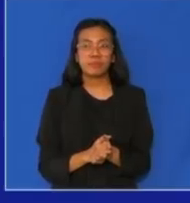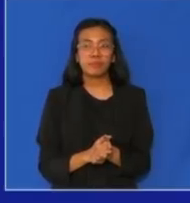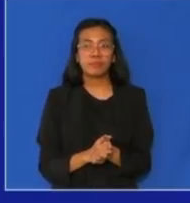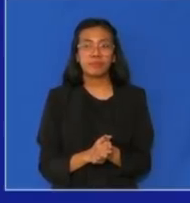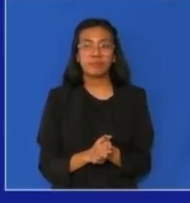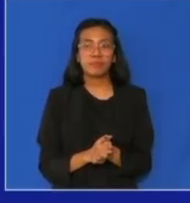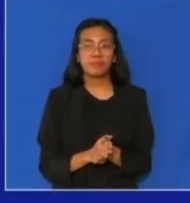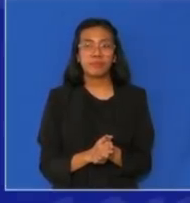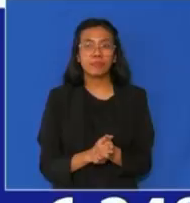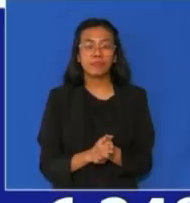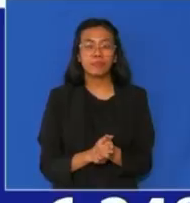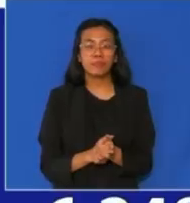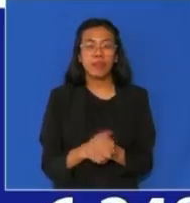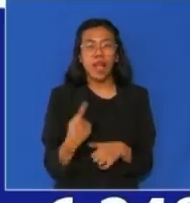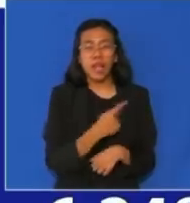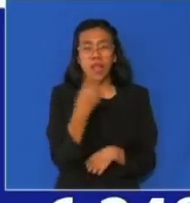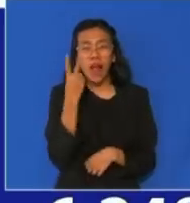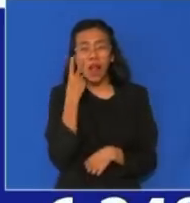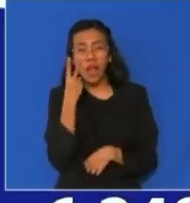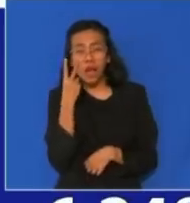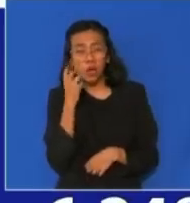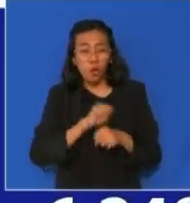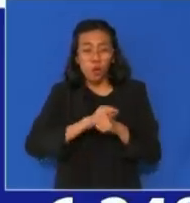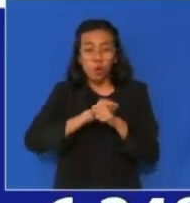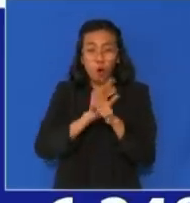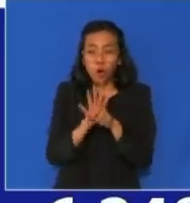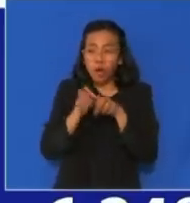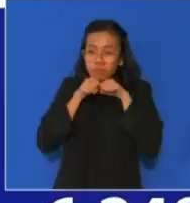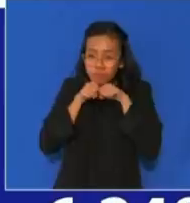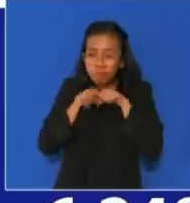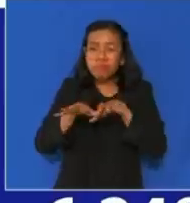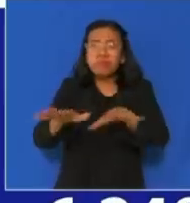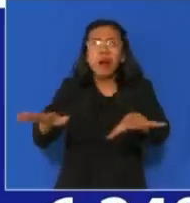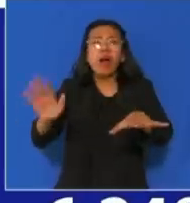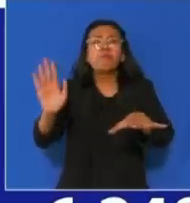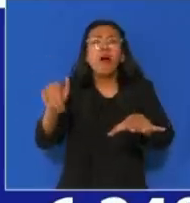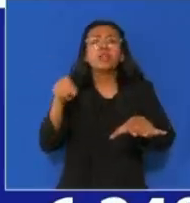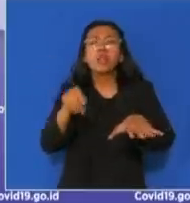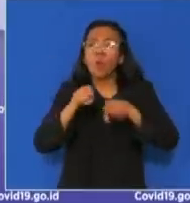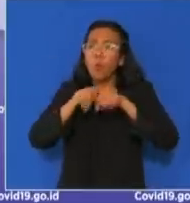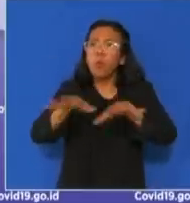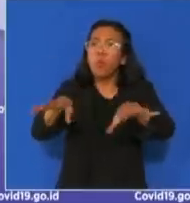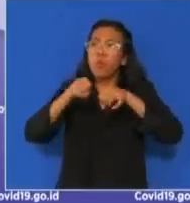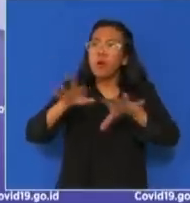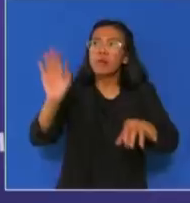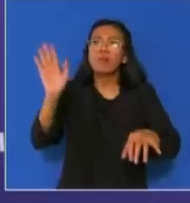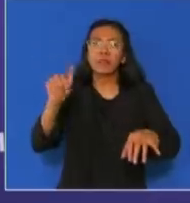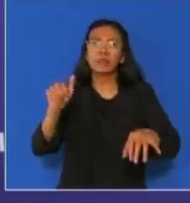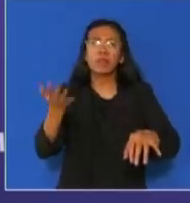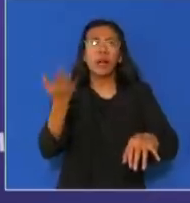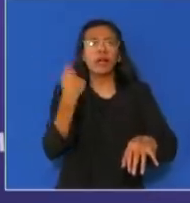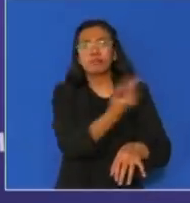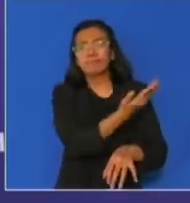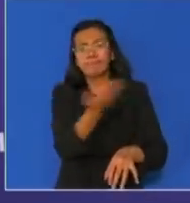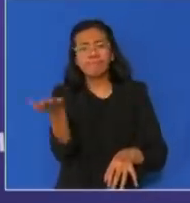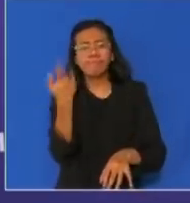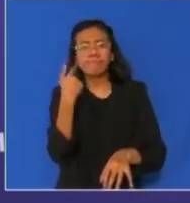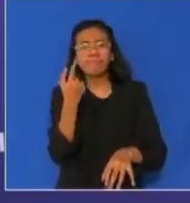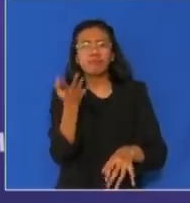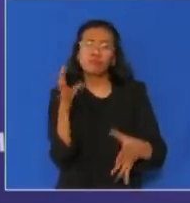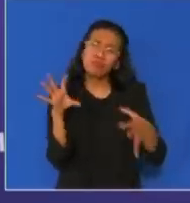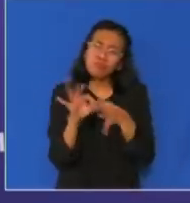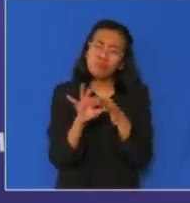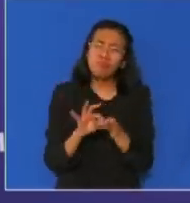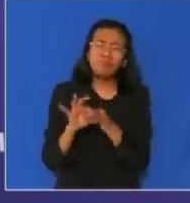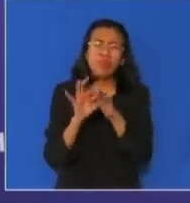bahwa sebaran penyebaran ini masih terjadi Hai Oleh karena itu mari berpartisipasi lebih